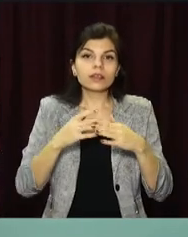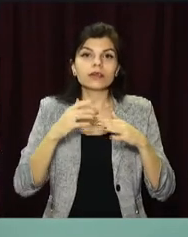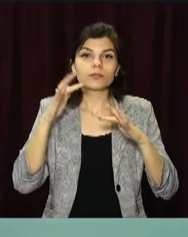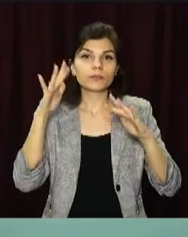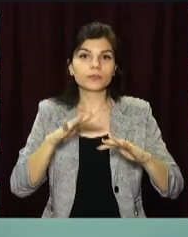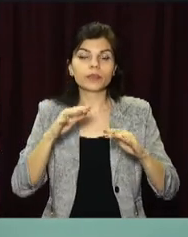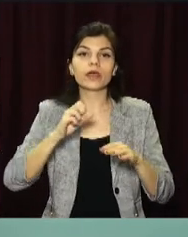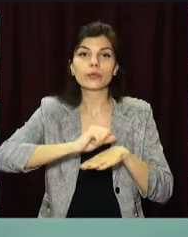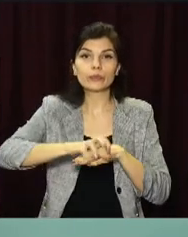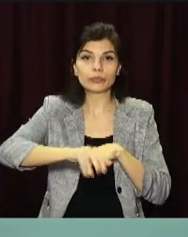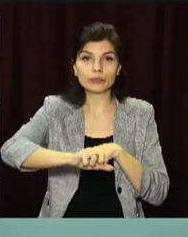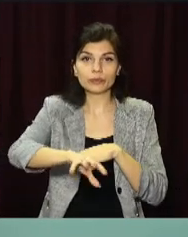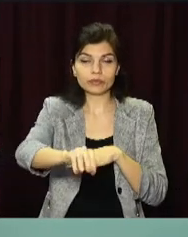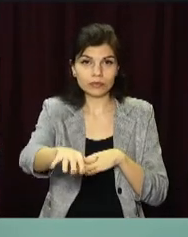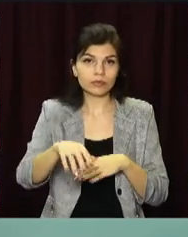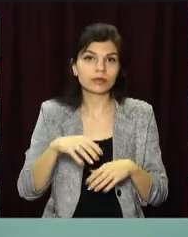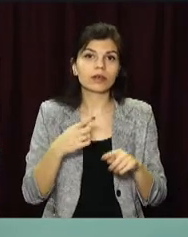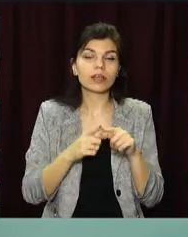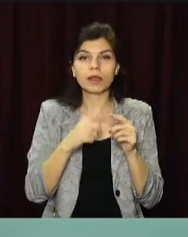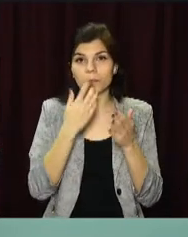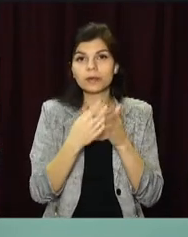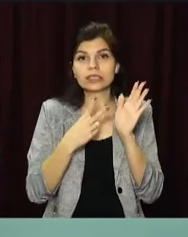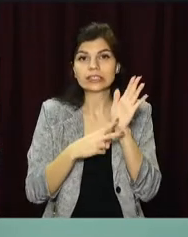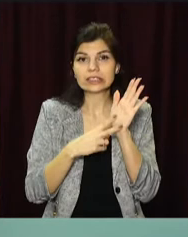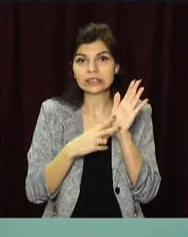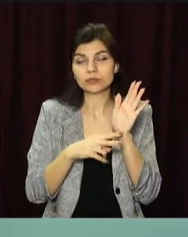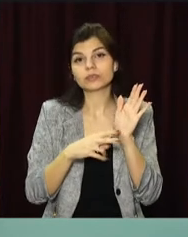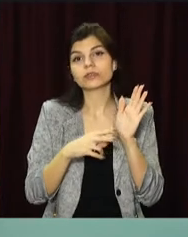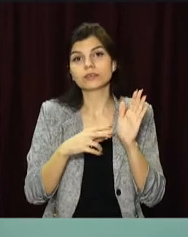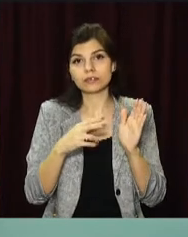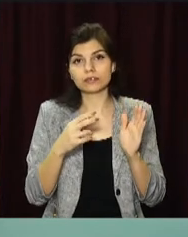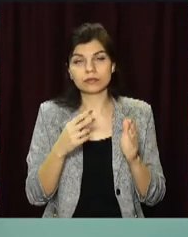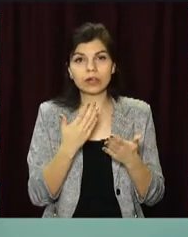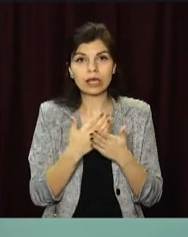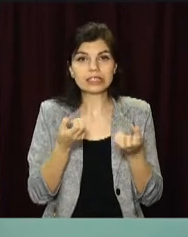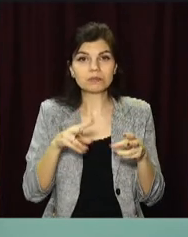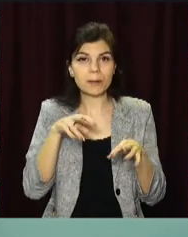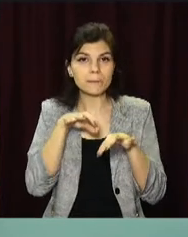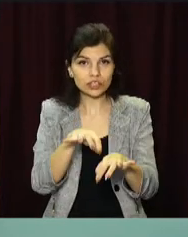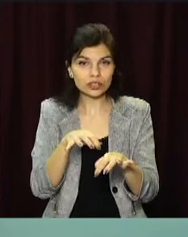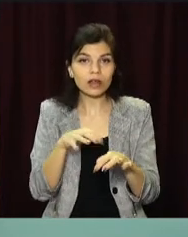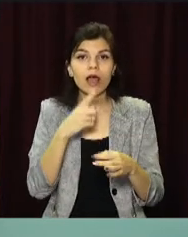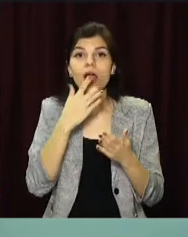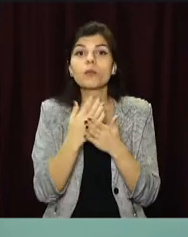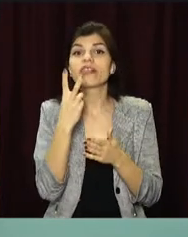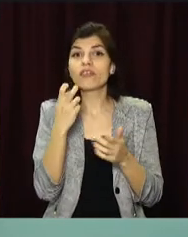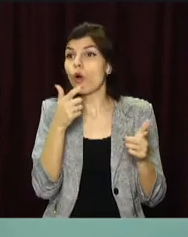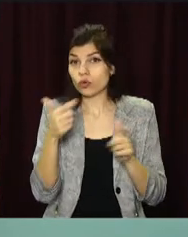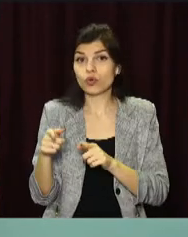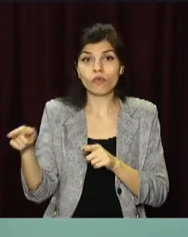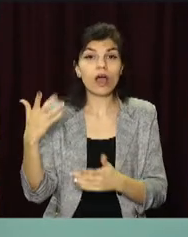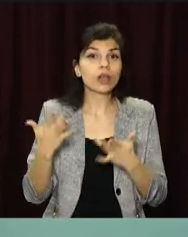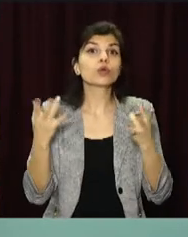противожеледних засобів. Це порядка 70 одиниць техніки. У нас готово більше 200 одиниць.